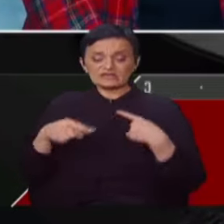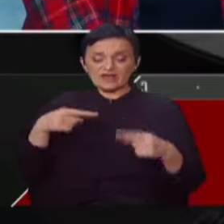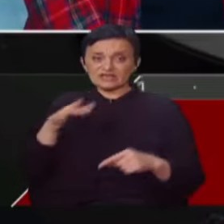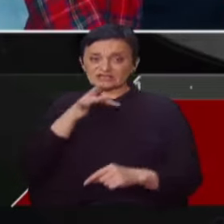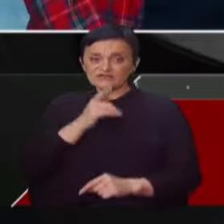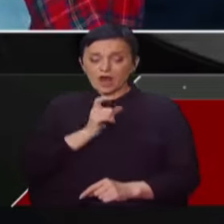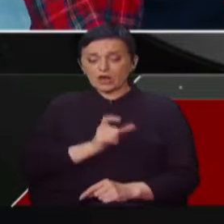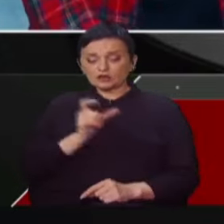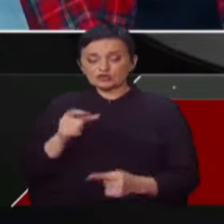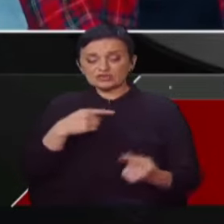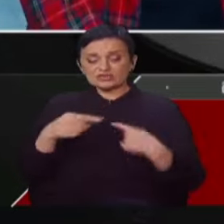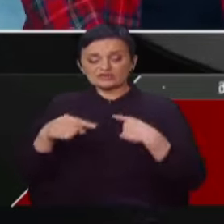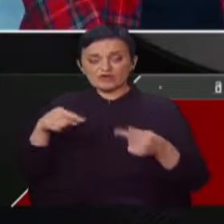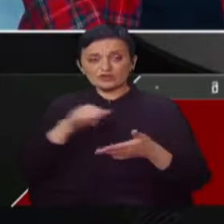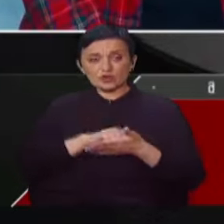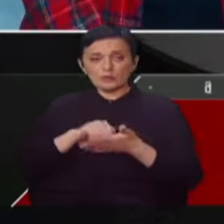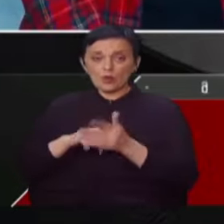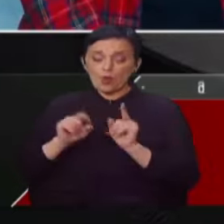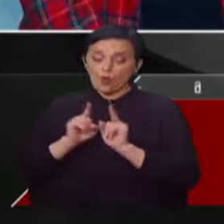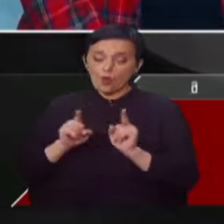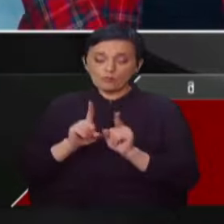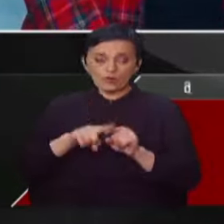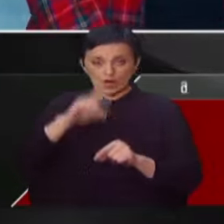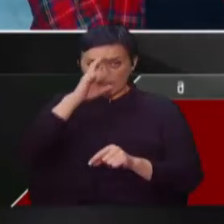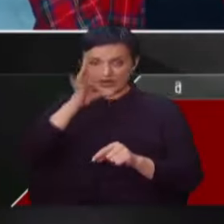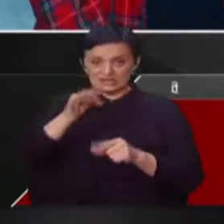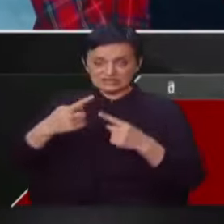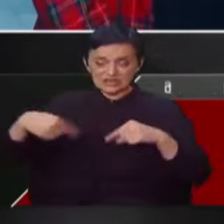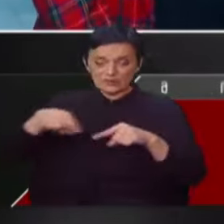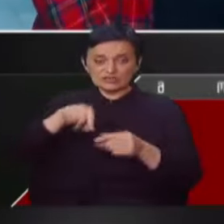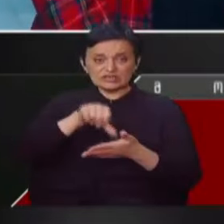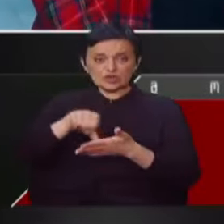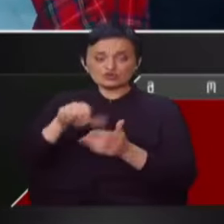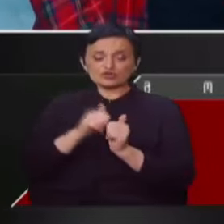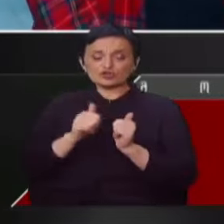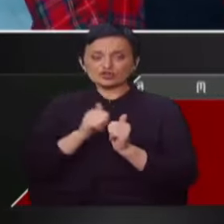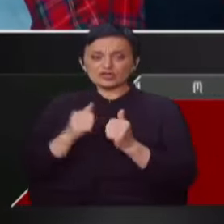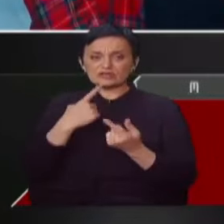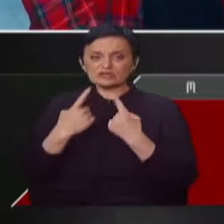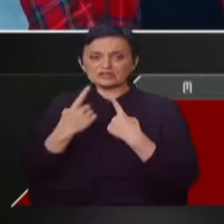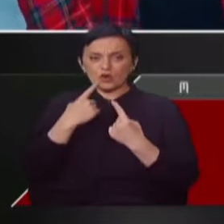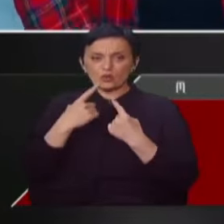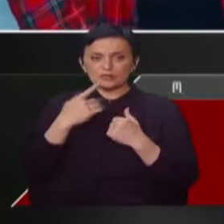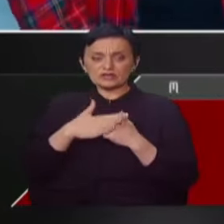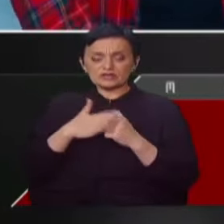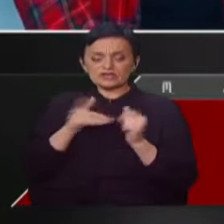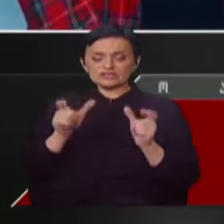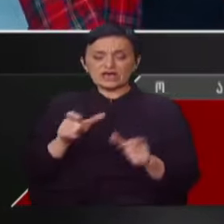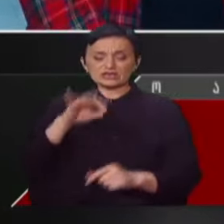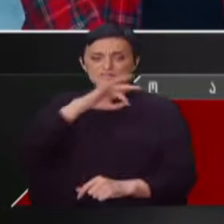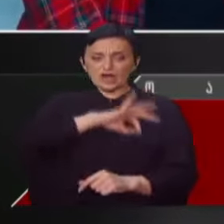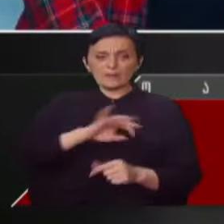დროს სხვადასხვა მიზეზით როგორც ოპოზიციის, ისე არასამთავრობო სექტორის წარმომადგენლები ხშირად საუბრობდნენ ხოლმე სანქციების